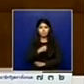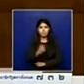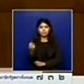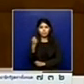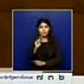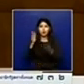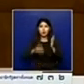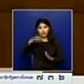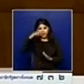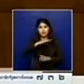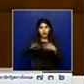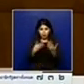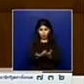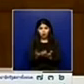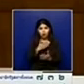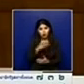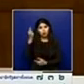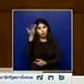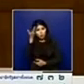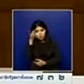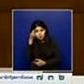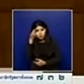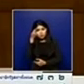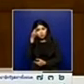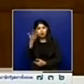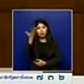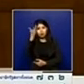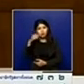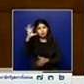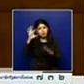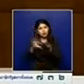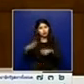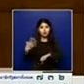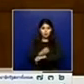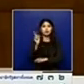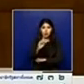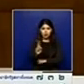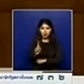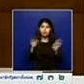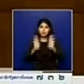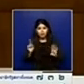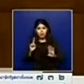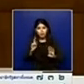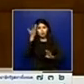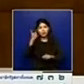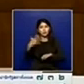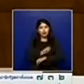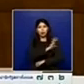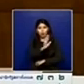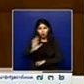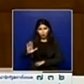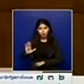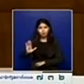นไทยทุกคนไม่ว่าเราจะมีมุมมองด้านการเมืองอย่างไรแบบไหนแต่ทุกคนผมเชื่อมั่นว่าทุกคนยังค